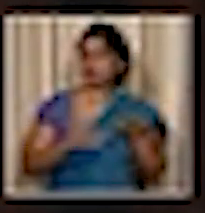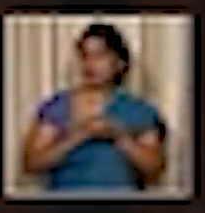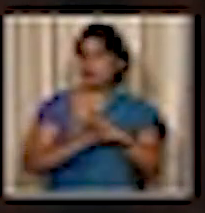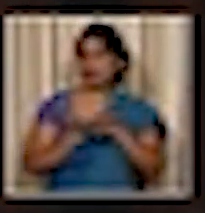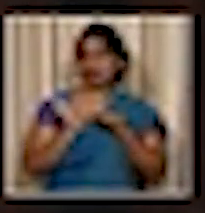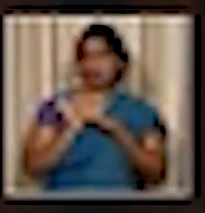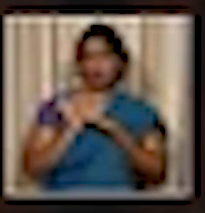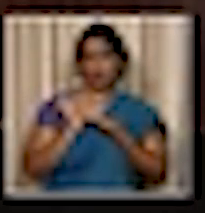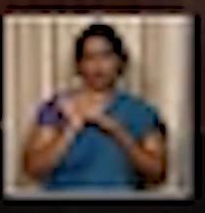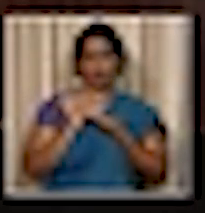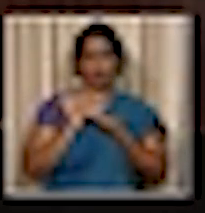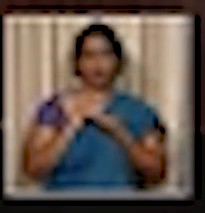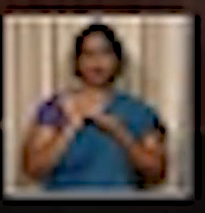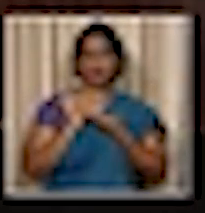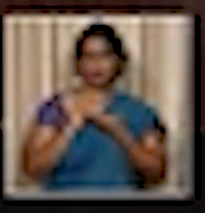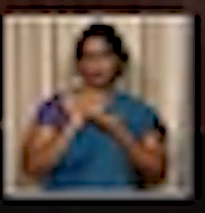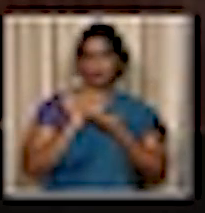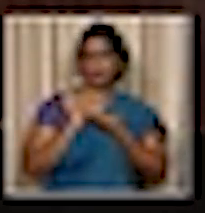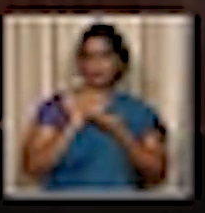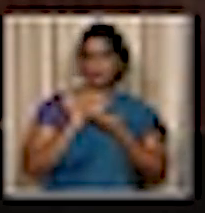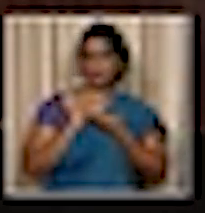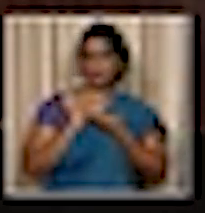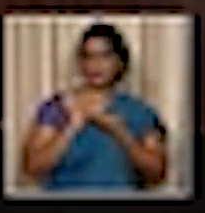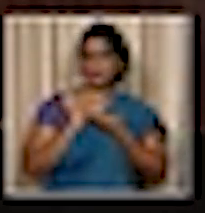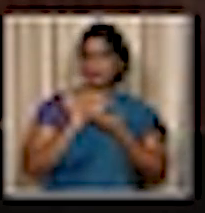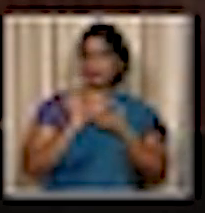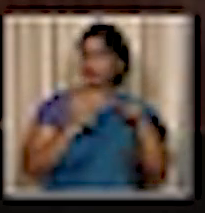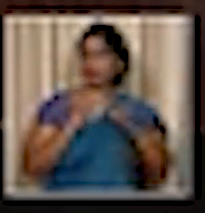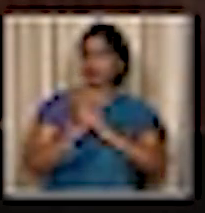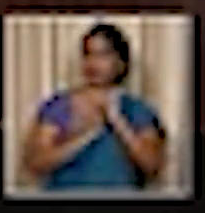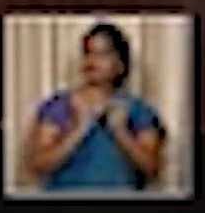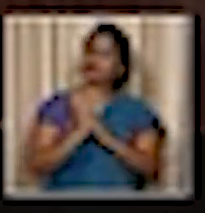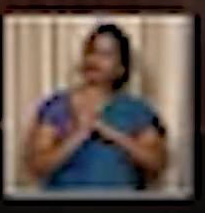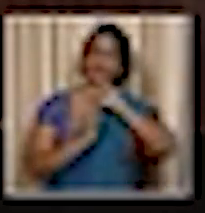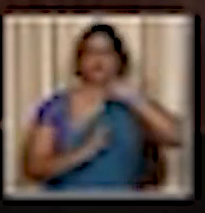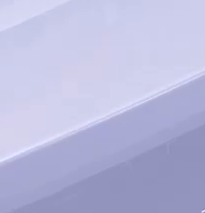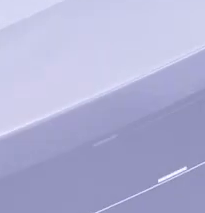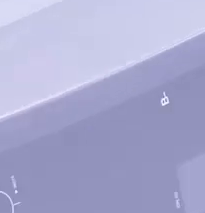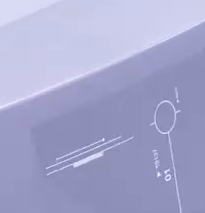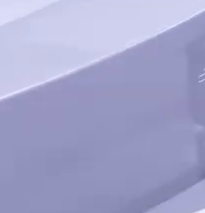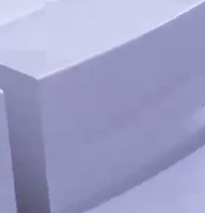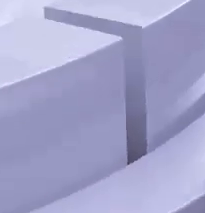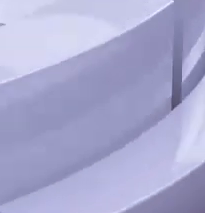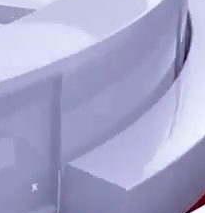මේක පිළිබඳව. ඔබතුමා ඒක කරගන්න මේ ඔය ප්‍රශ්නේ වරප්‍රසාද කාරක සභාවට යොමු කරාට පස්සේ.